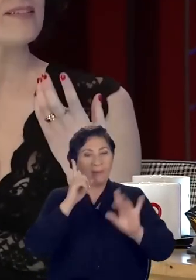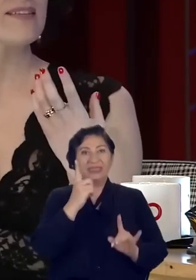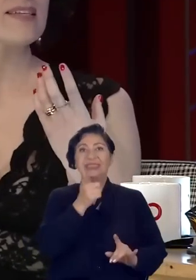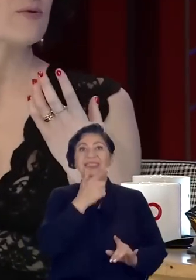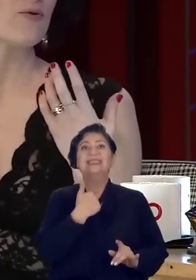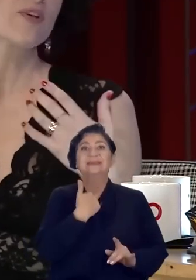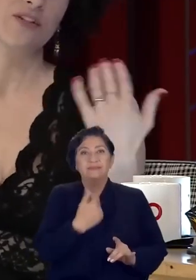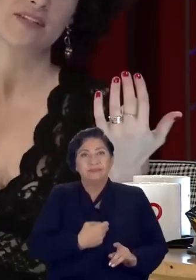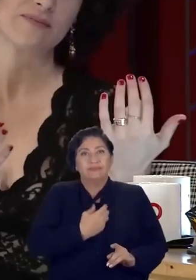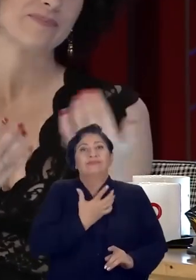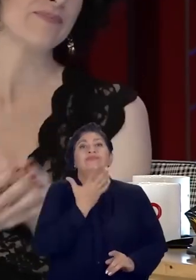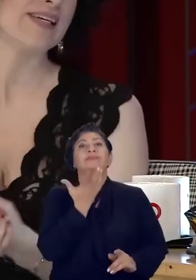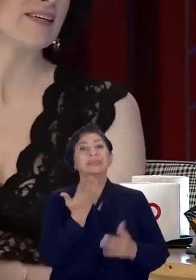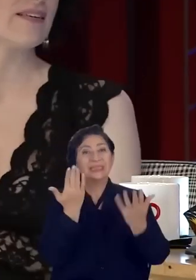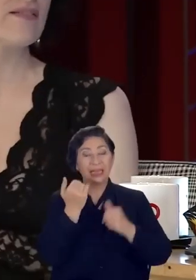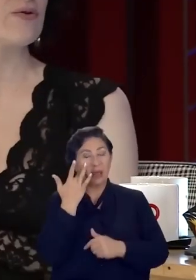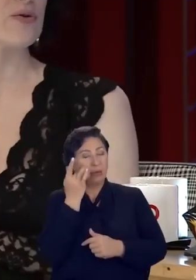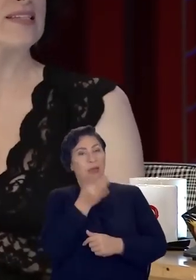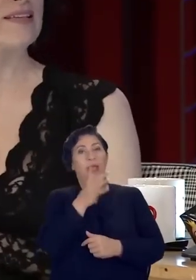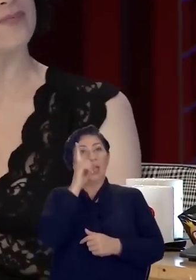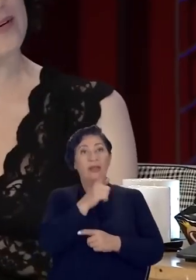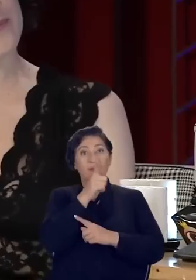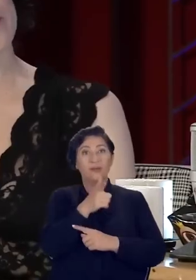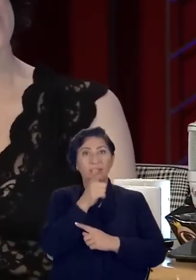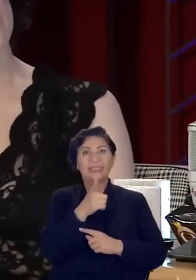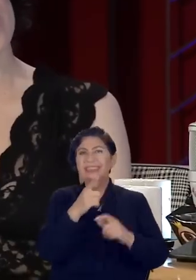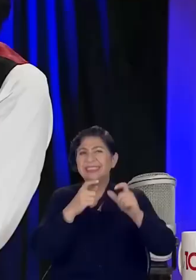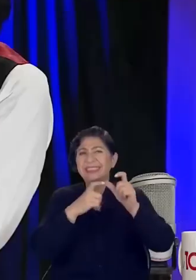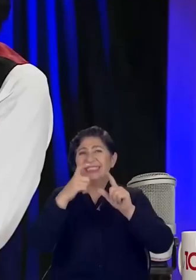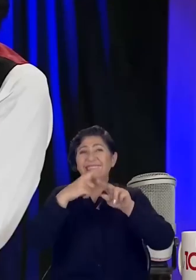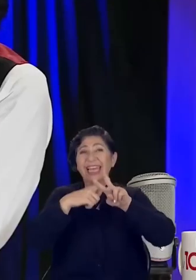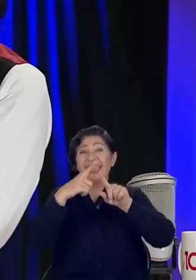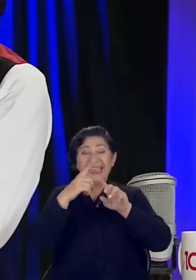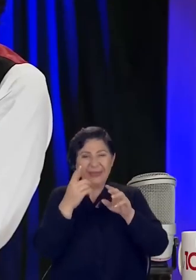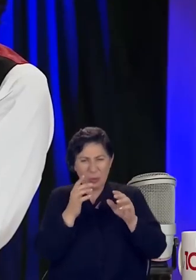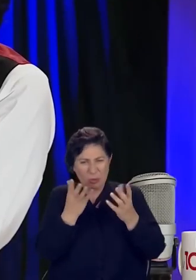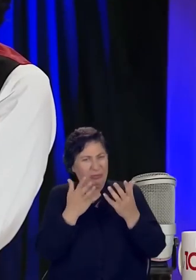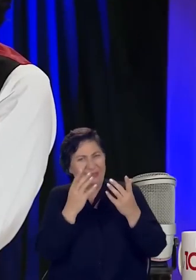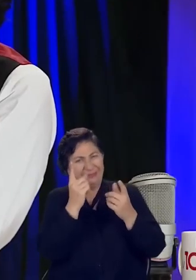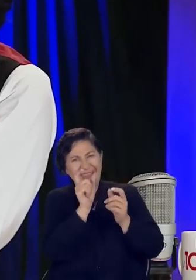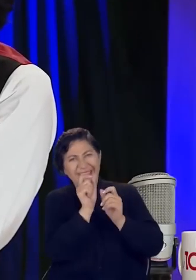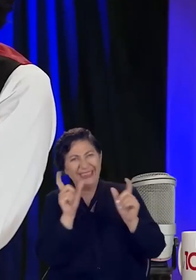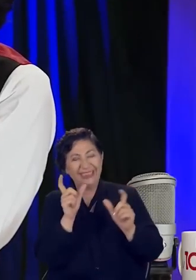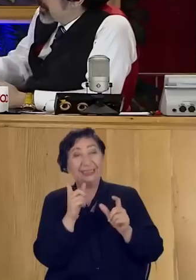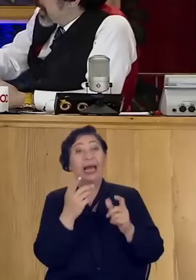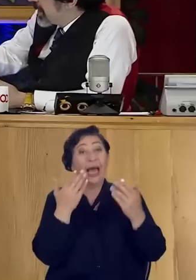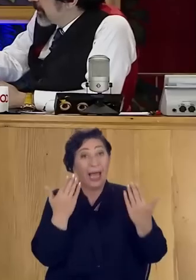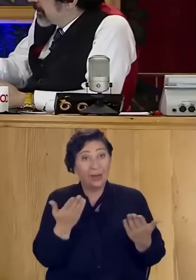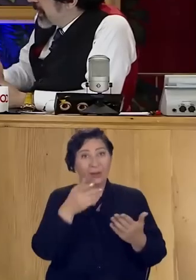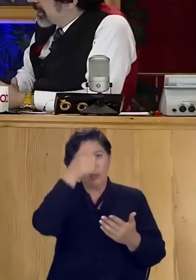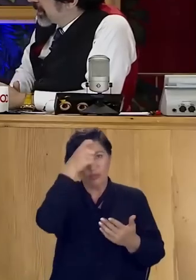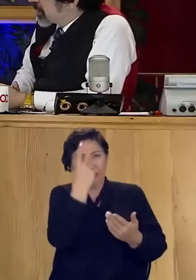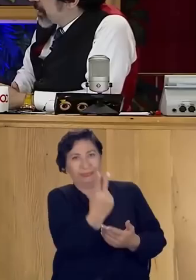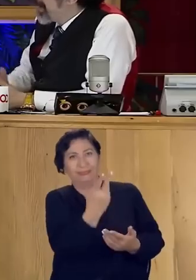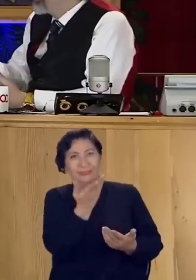sahip bir sesi olduğunu keşfettim ilk videosunu izlediğimde. Seattle'dan gelen grunge sound'a sahip bir ses. Halbuki yerli